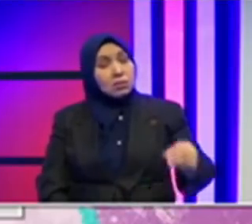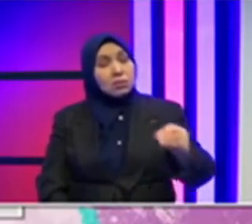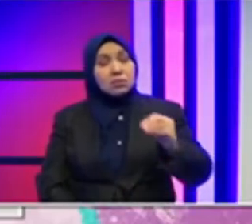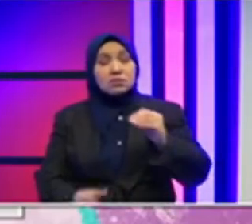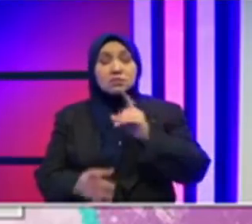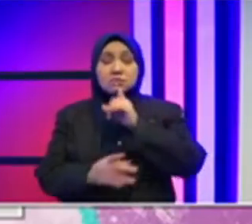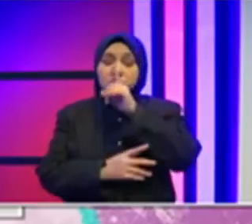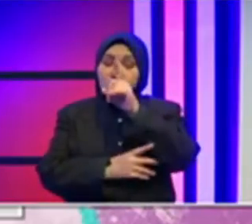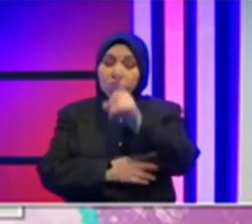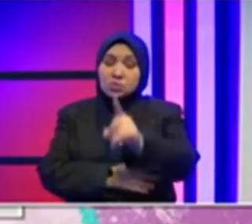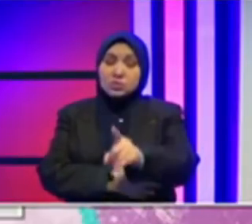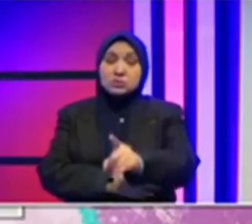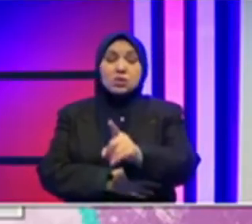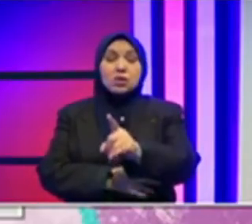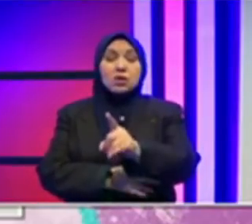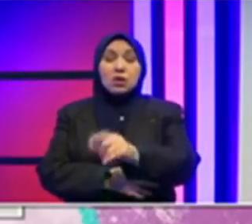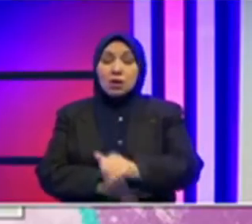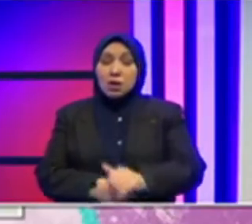وأن الساعة